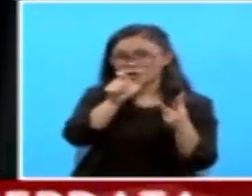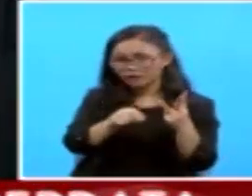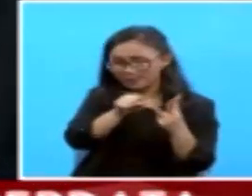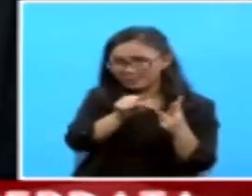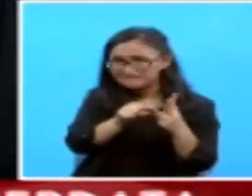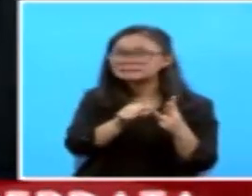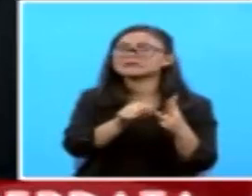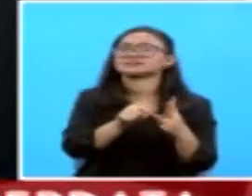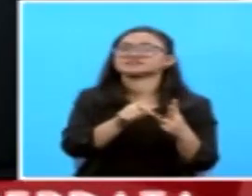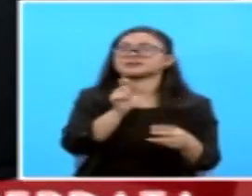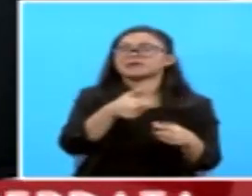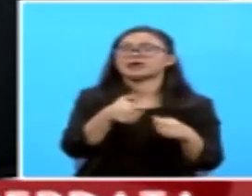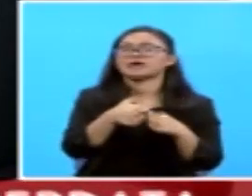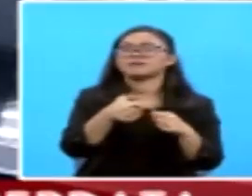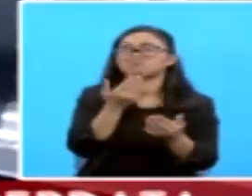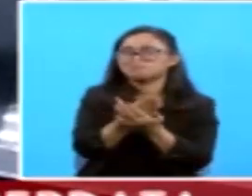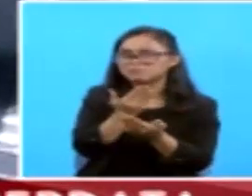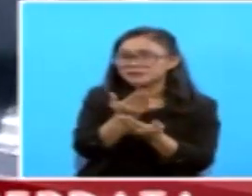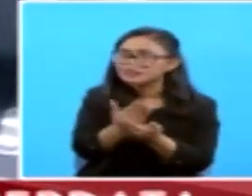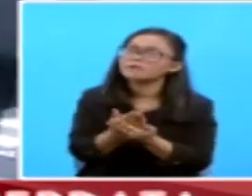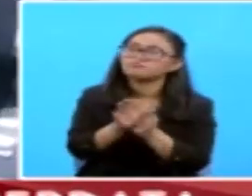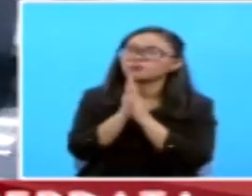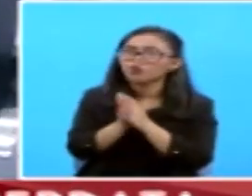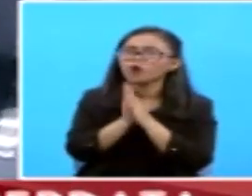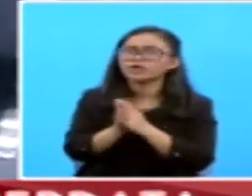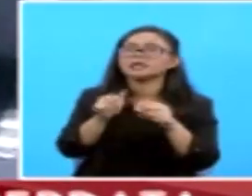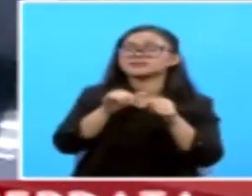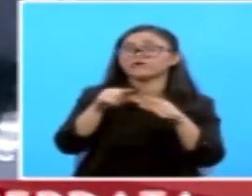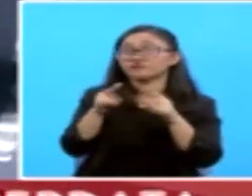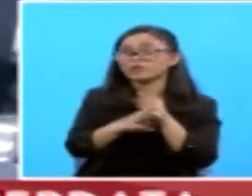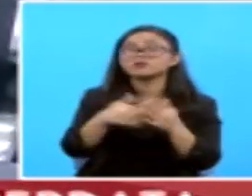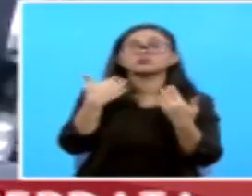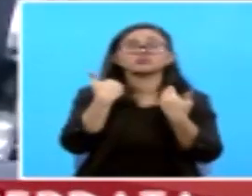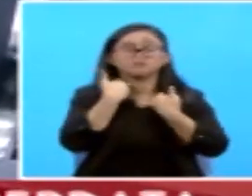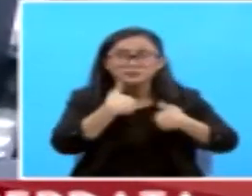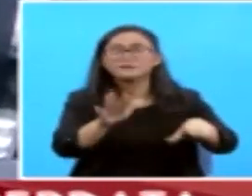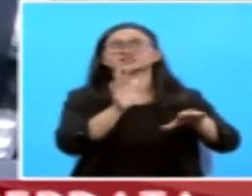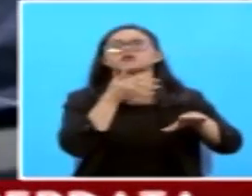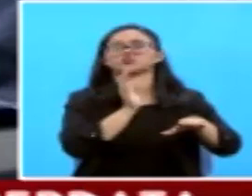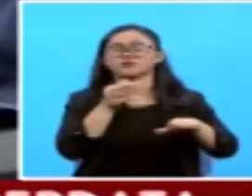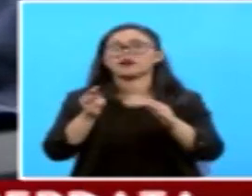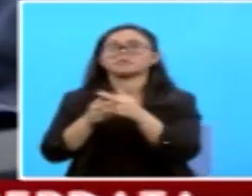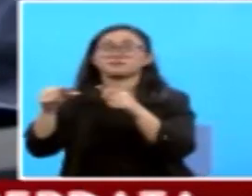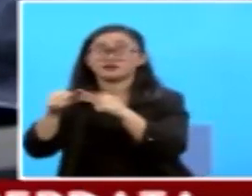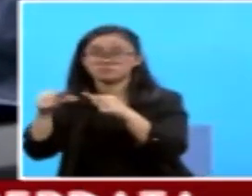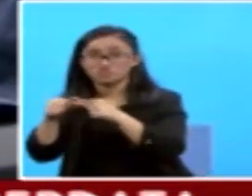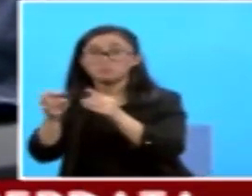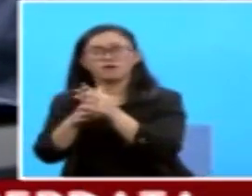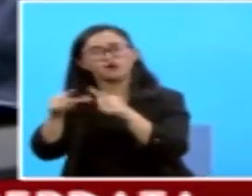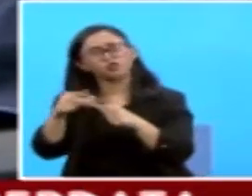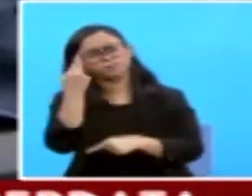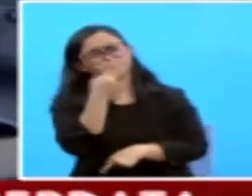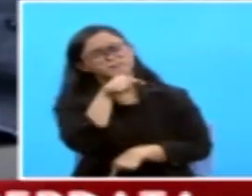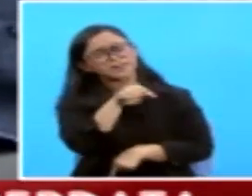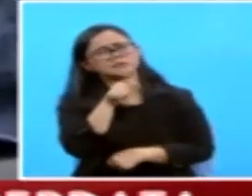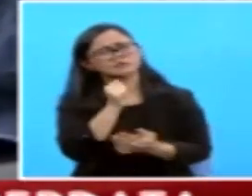diajukan oleh terdakwa kasus BLBI yakni Syafruddin Arsyad Temenggung oleh Mahkamah Agung, di mana Mahkamah Agung mengatakan